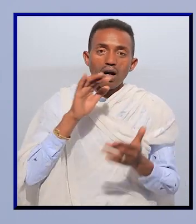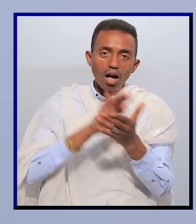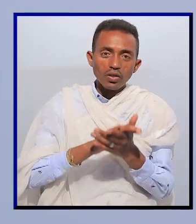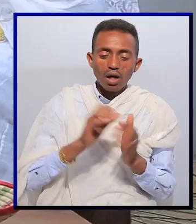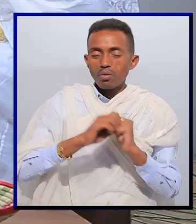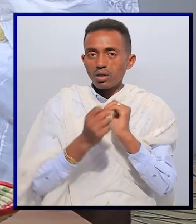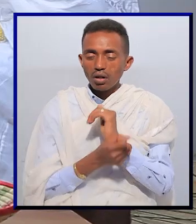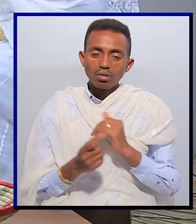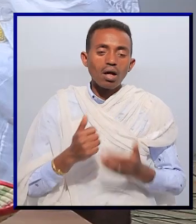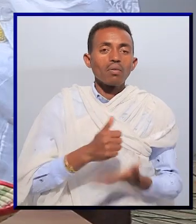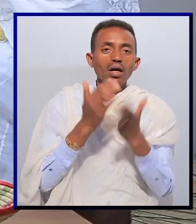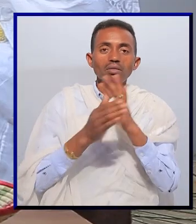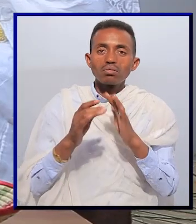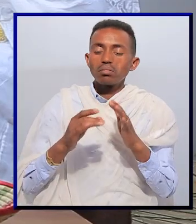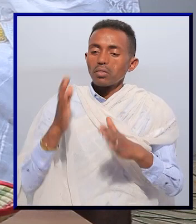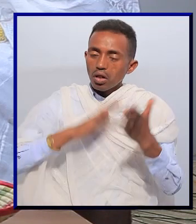መተካት